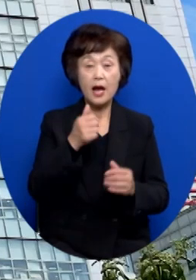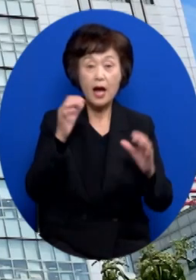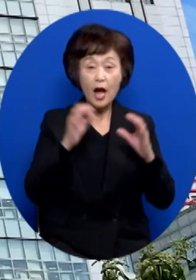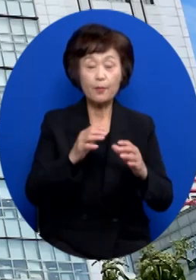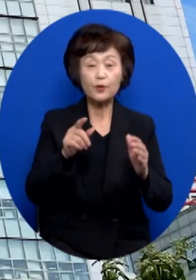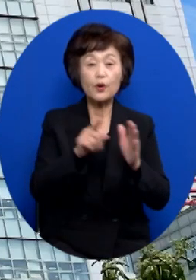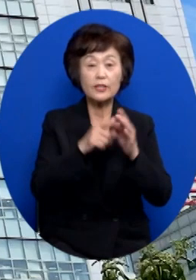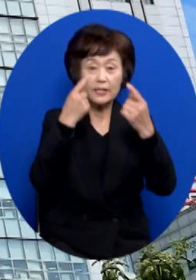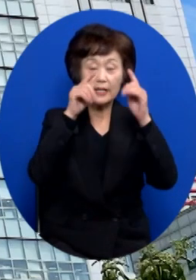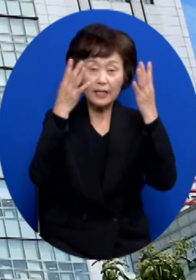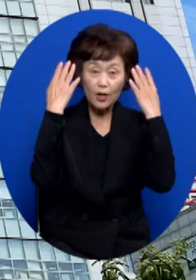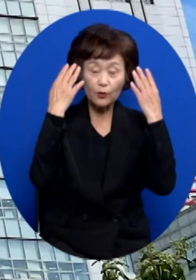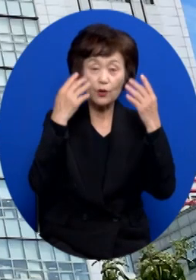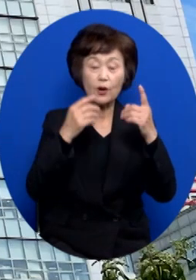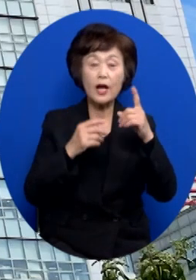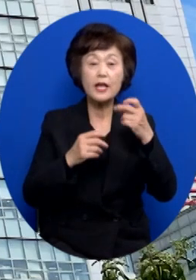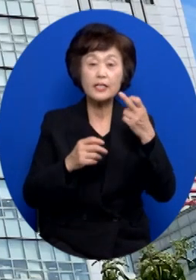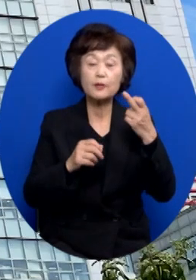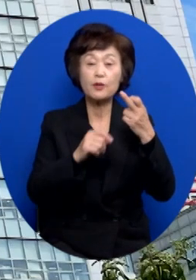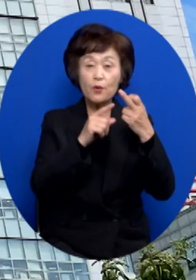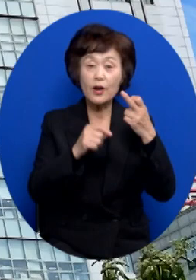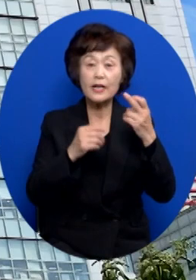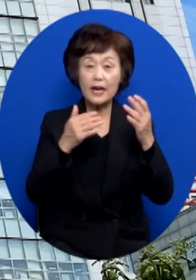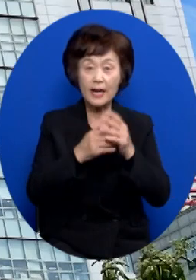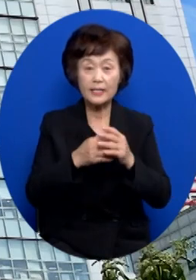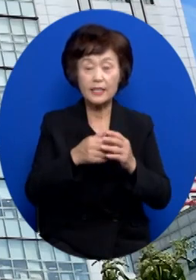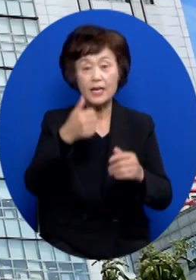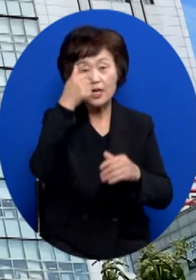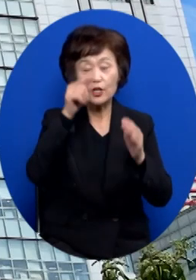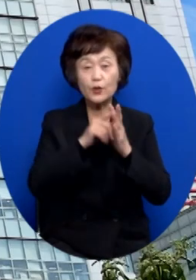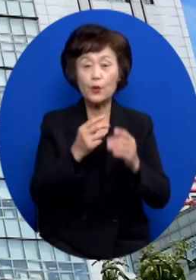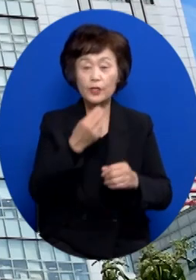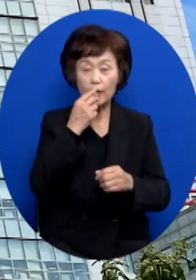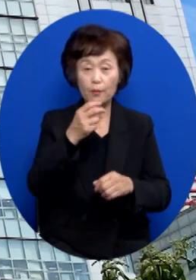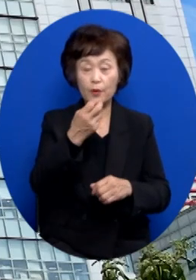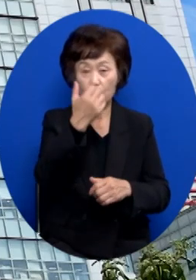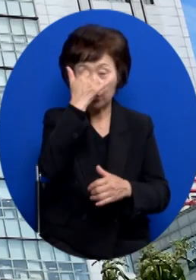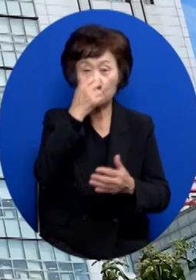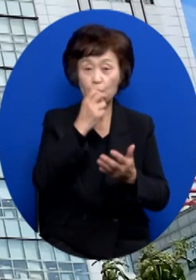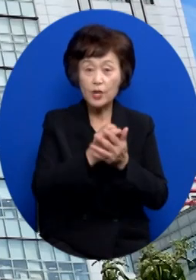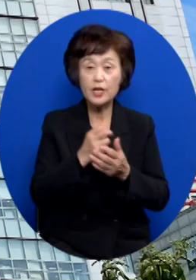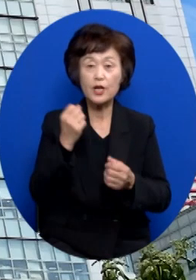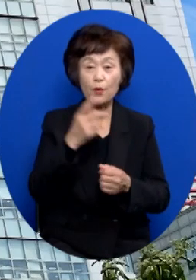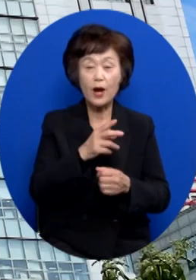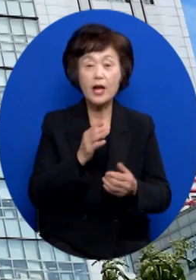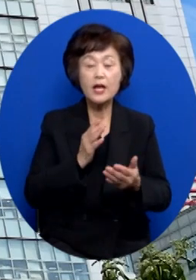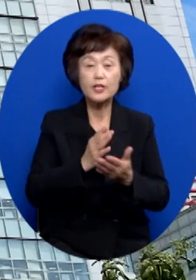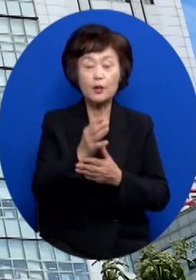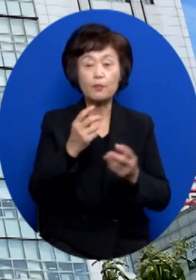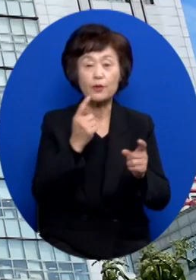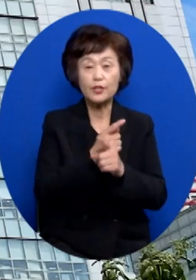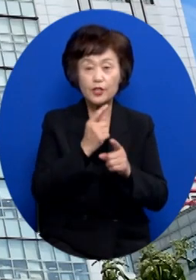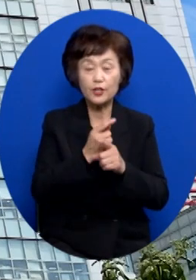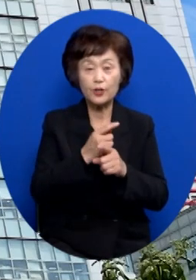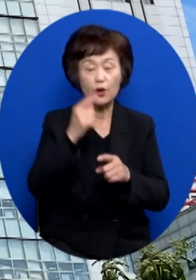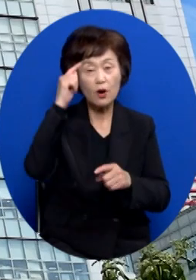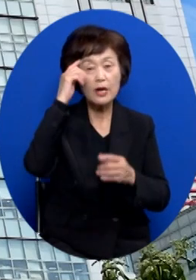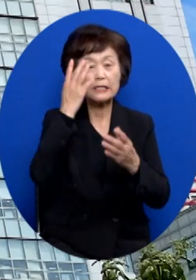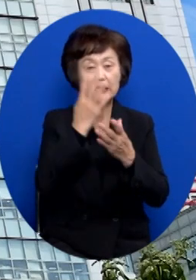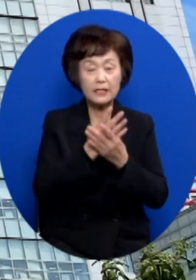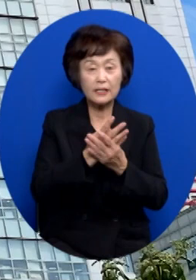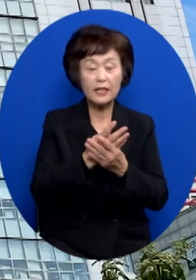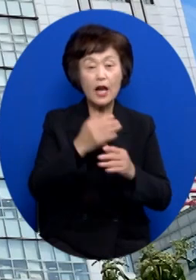합동신학대학원이 다음 달까지 샘병원과 협력해 개설한 기독교 생명윤리와 전인치료 석사과정 신학생을